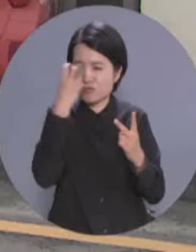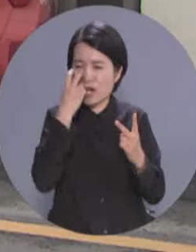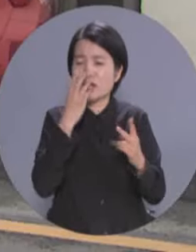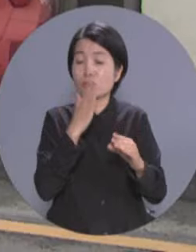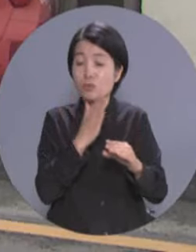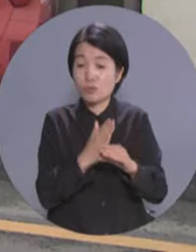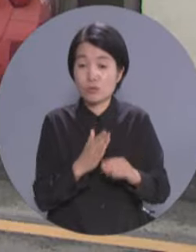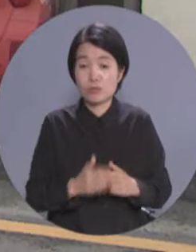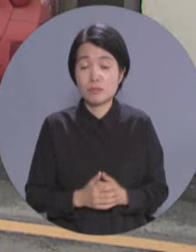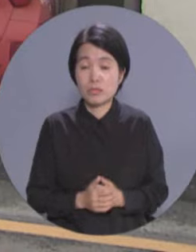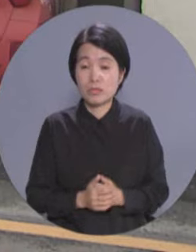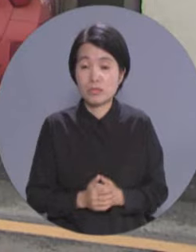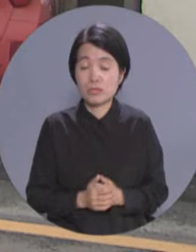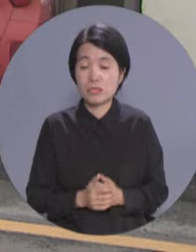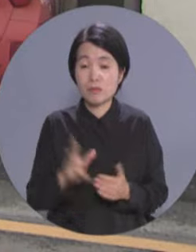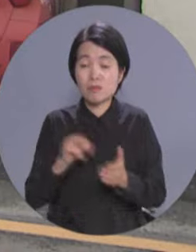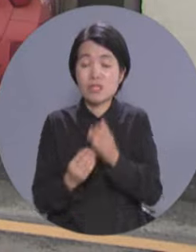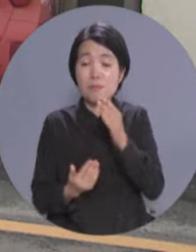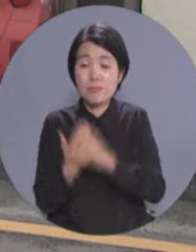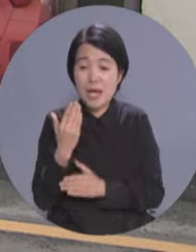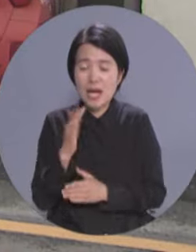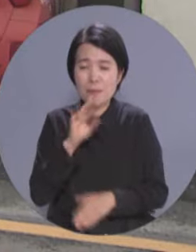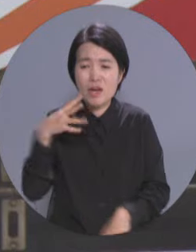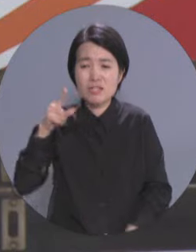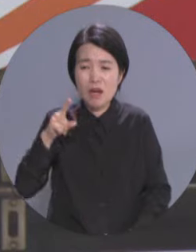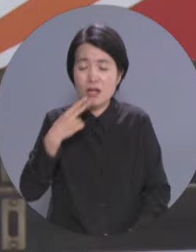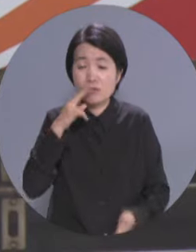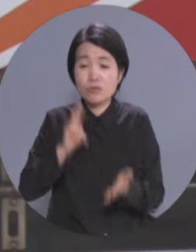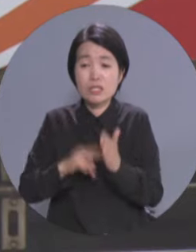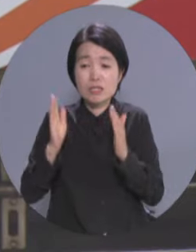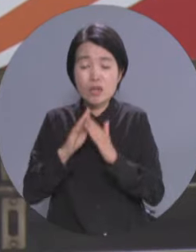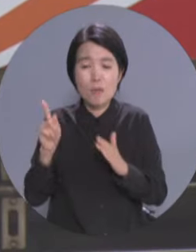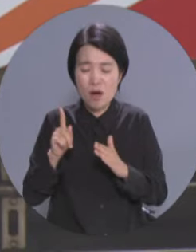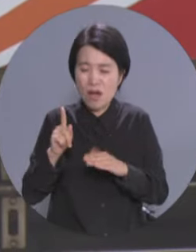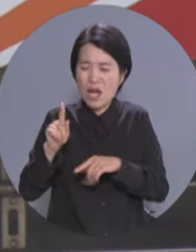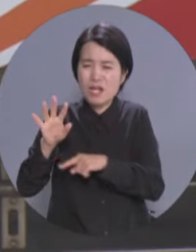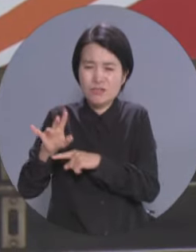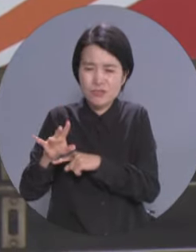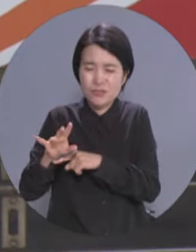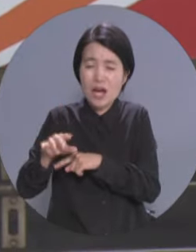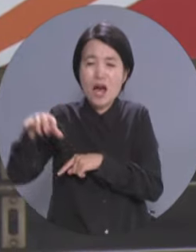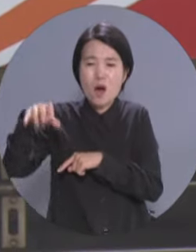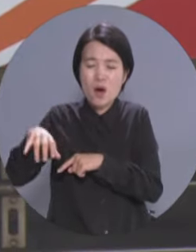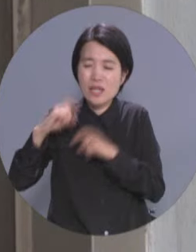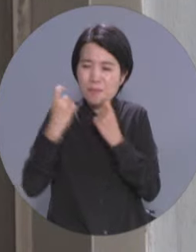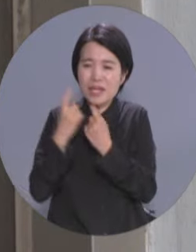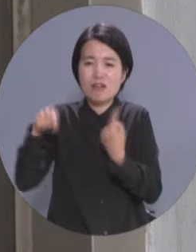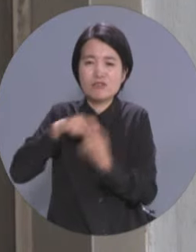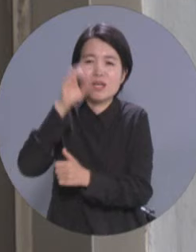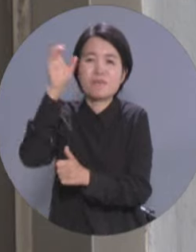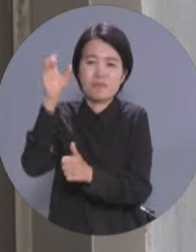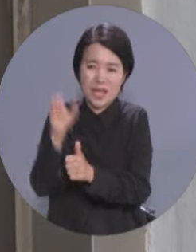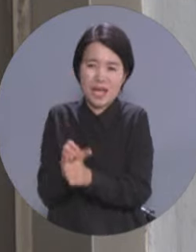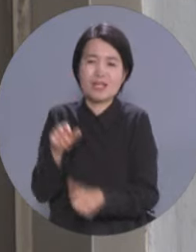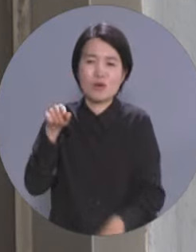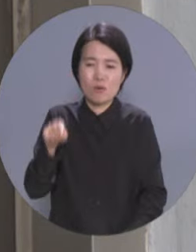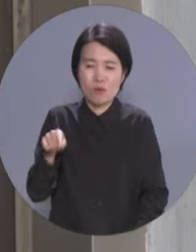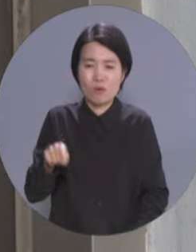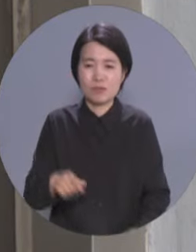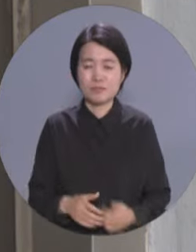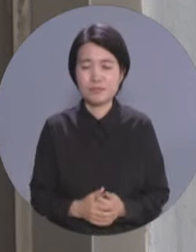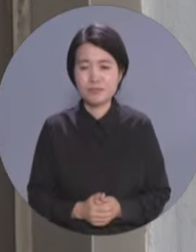있습니다 문제가 터진 우체국은 별정 우체국으로 우체국이 없는 지역에 한해 민간에게 우체국 업무을 위임해